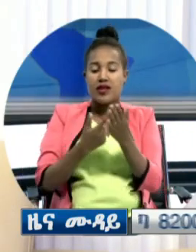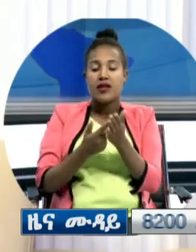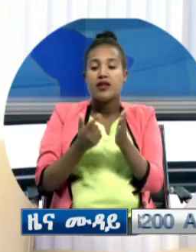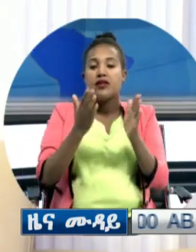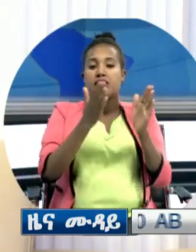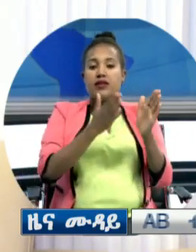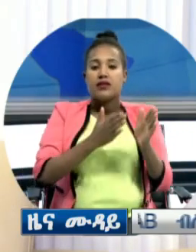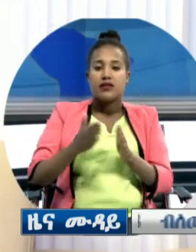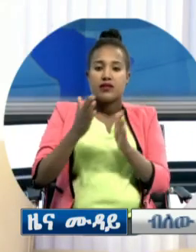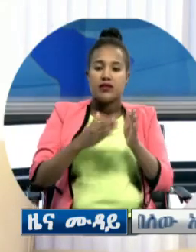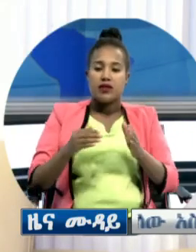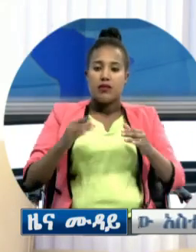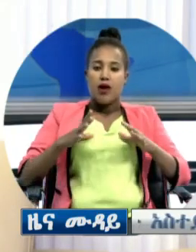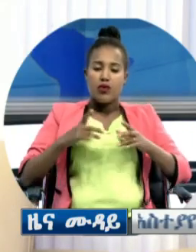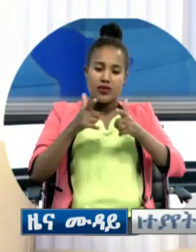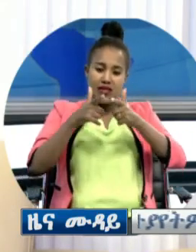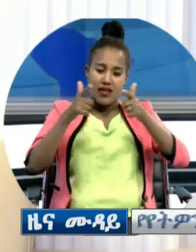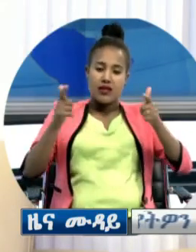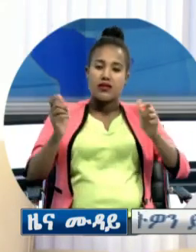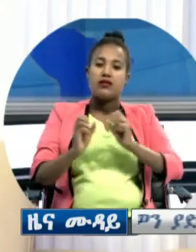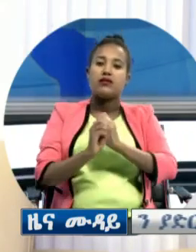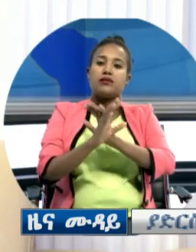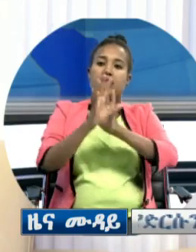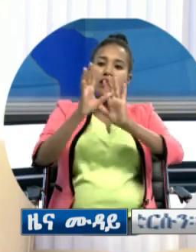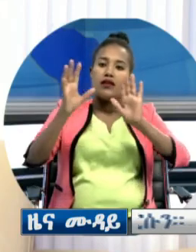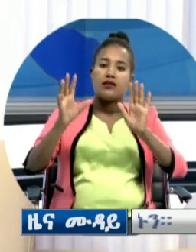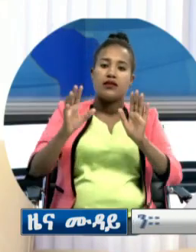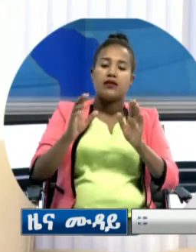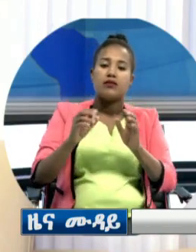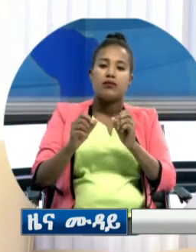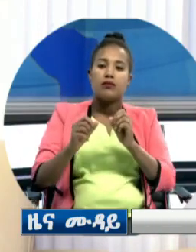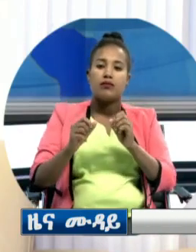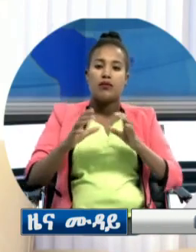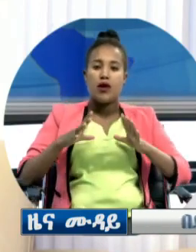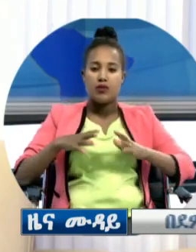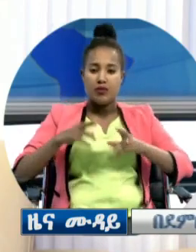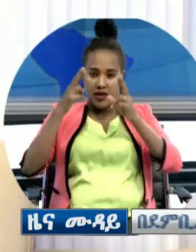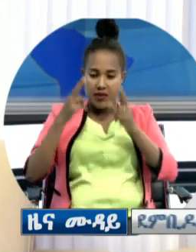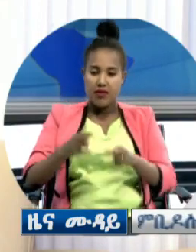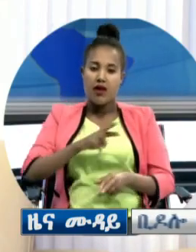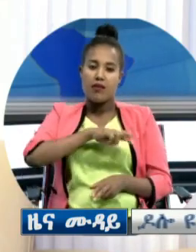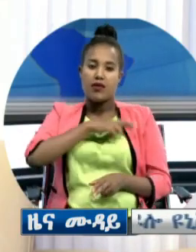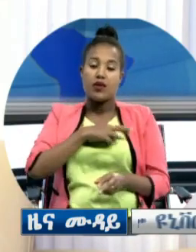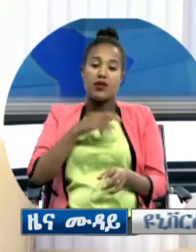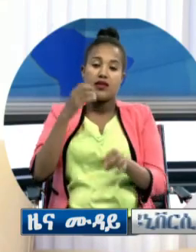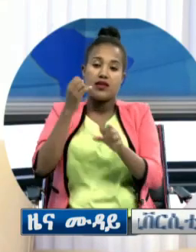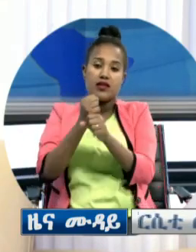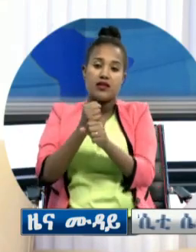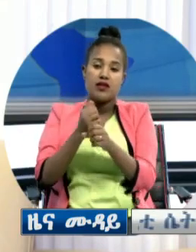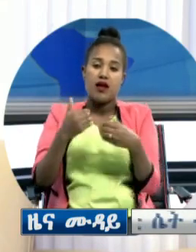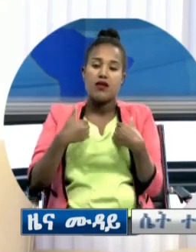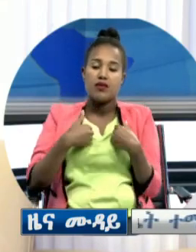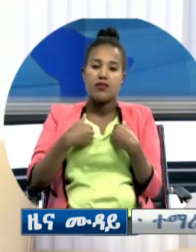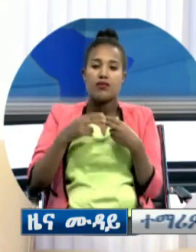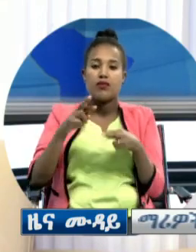ዝግጅት የበዓሉ ትልቅ ድምቀትም በዓሉ የሚከበረው የሃይማኖታዊ ይዘት ስላለው